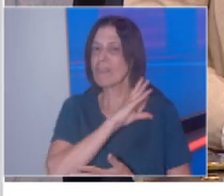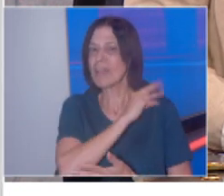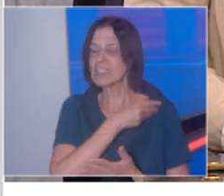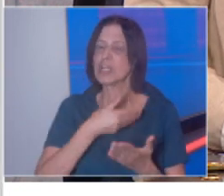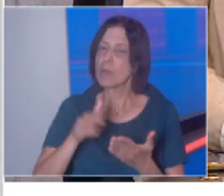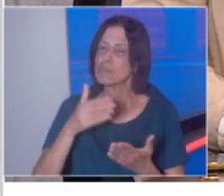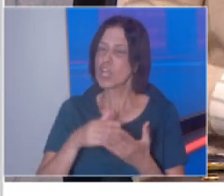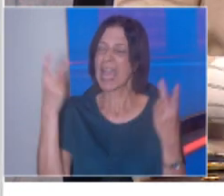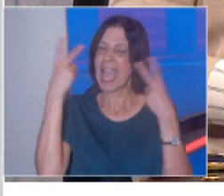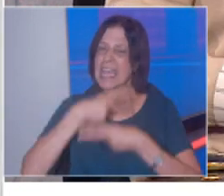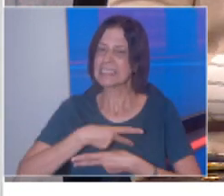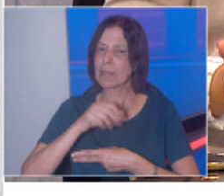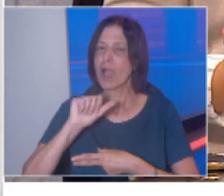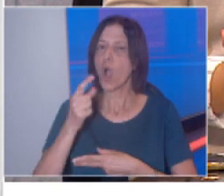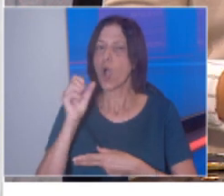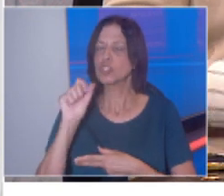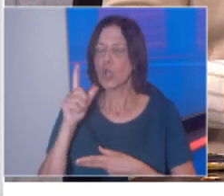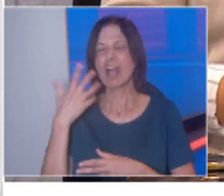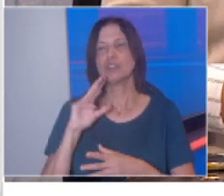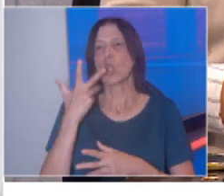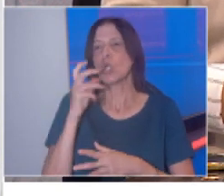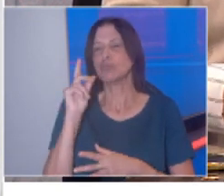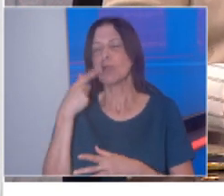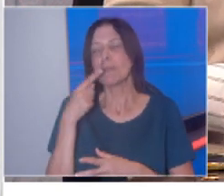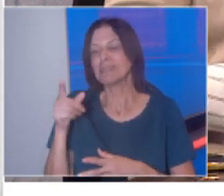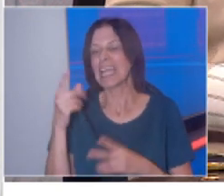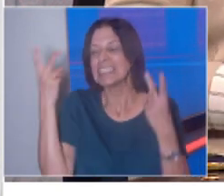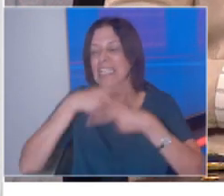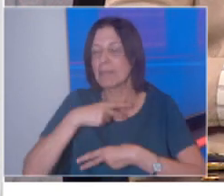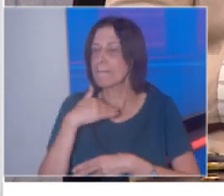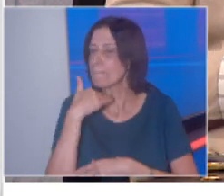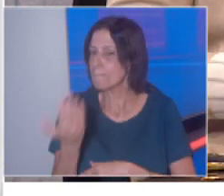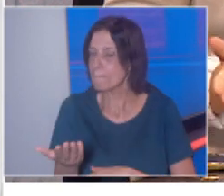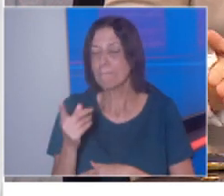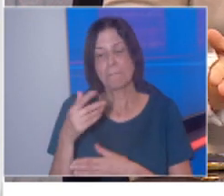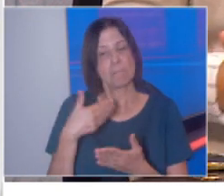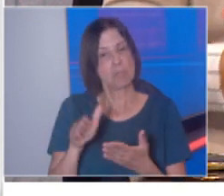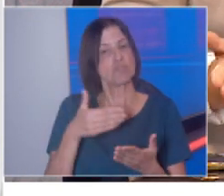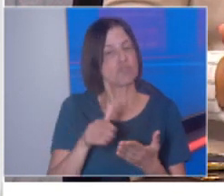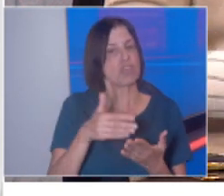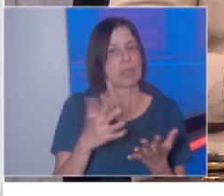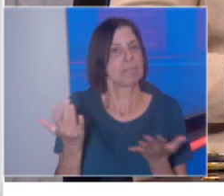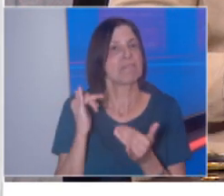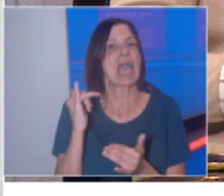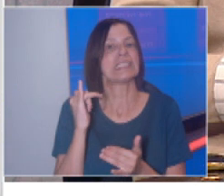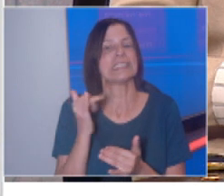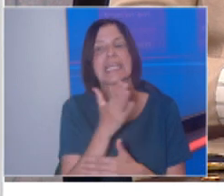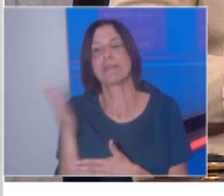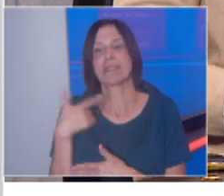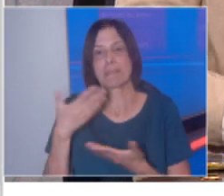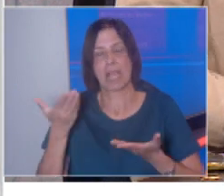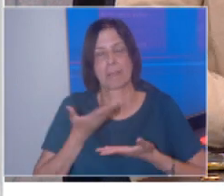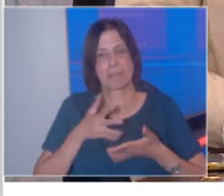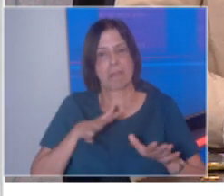למעשה אחרי 30 שנה, אחרי שאתם 30 שנה אומרים שזה הסכמים הכי גרועים שהיו פה, אז מה בעצם, נכון. איזה ימין אנחנו מקבלים בממשלה